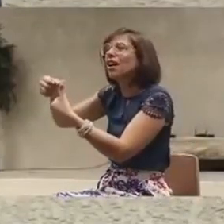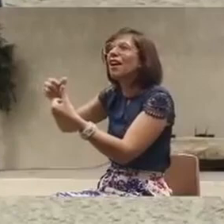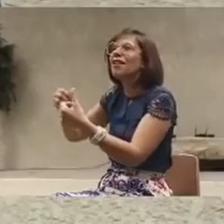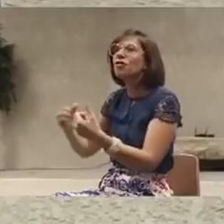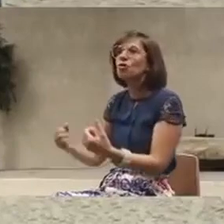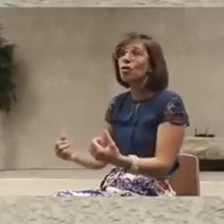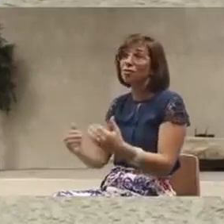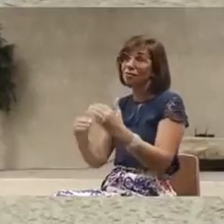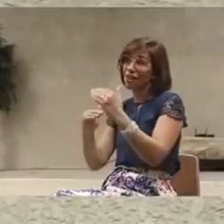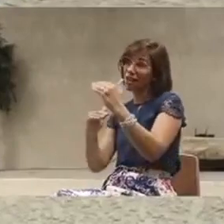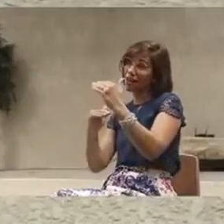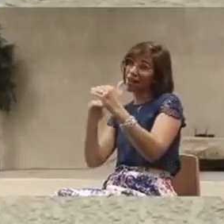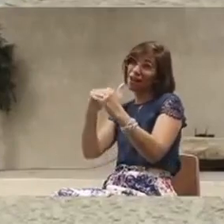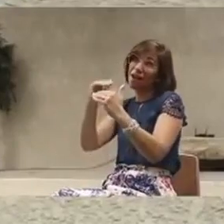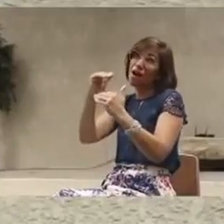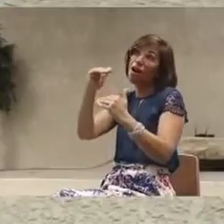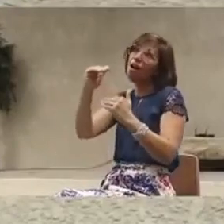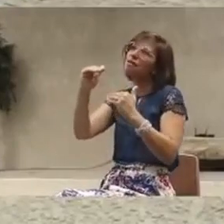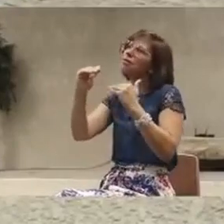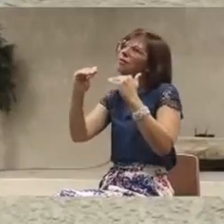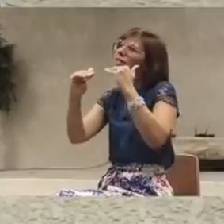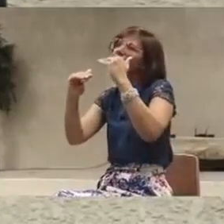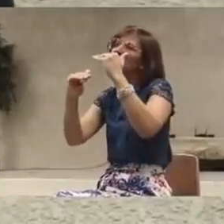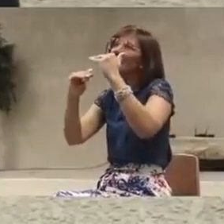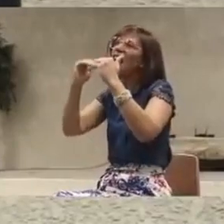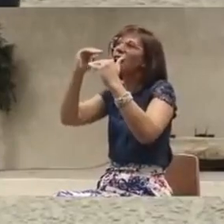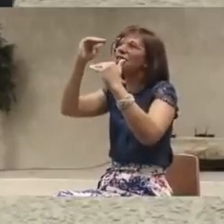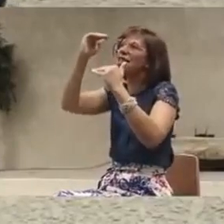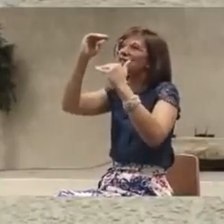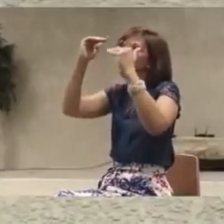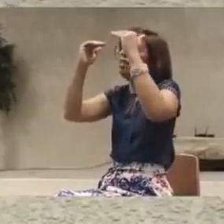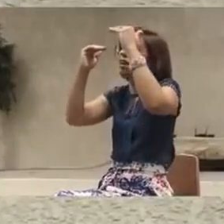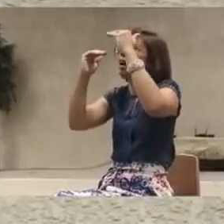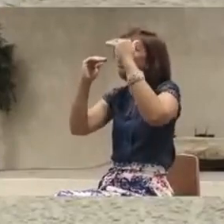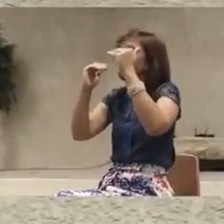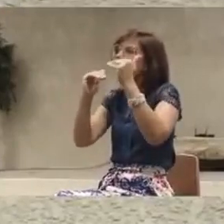merci pour ton œuvre. Amen. Je veux prier